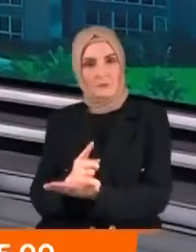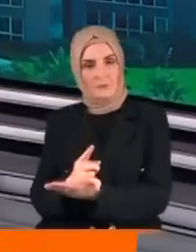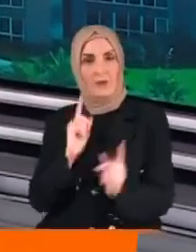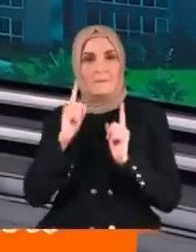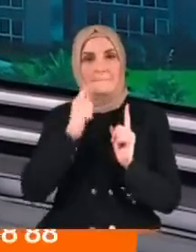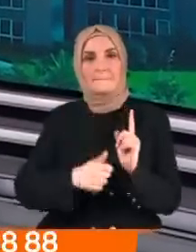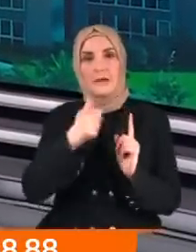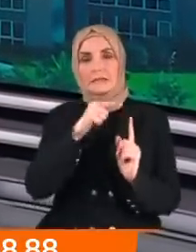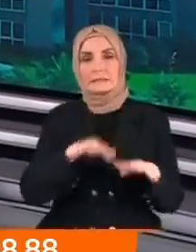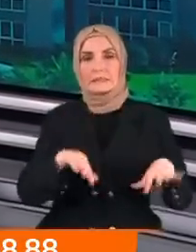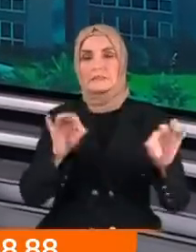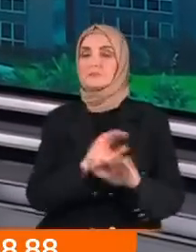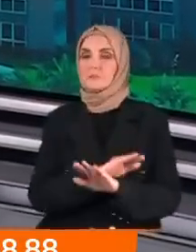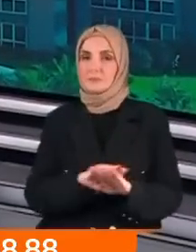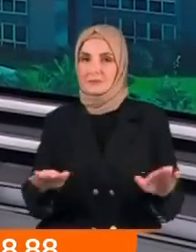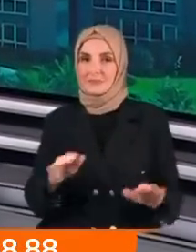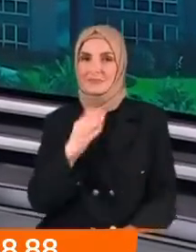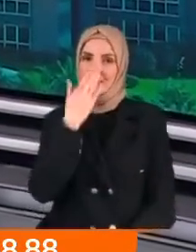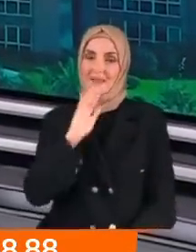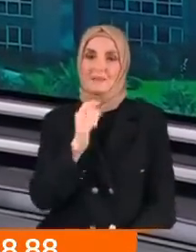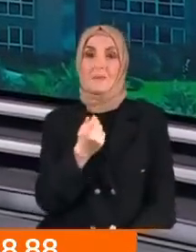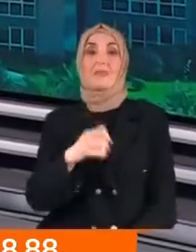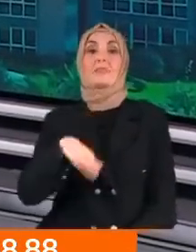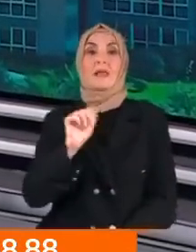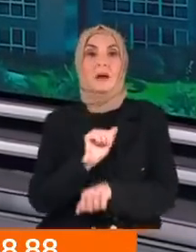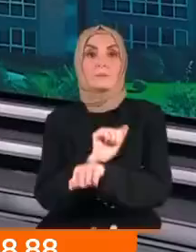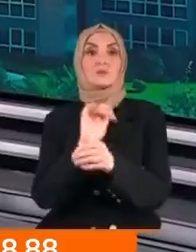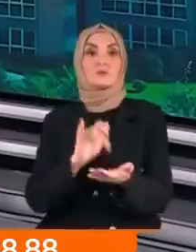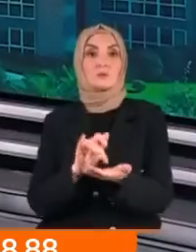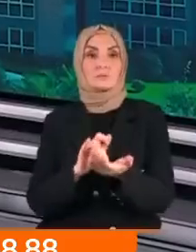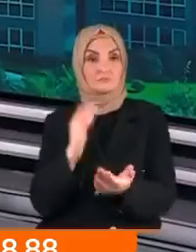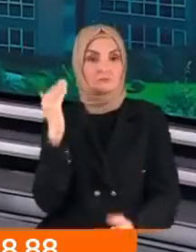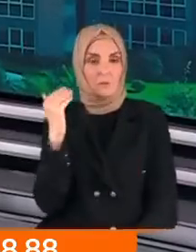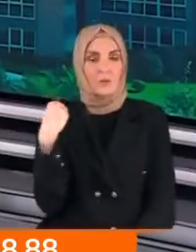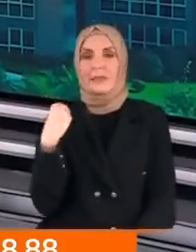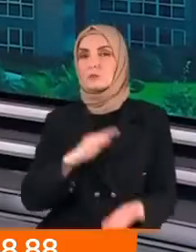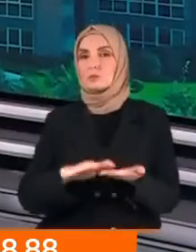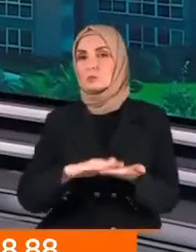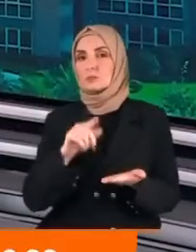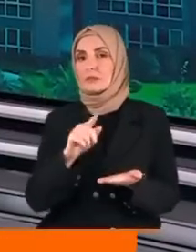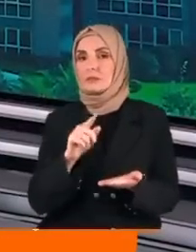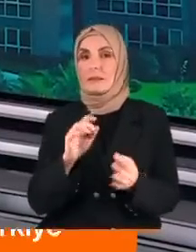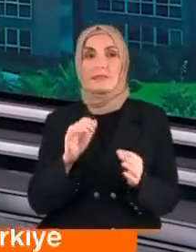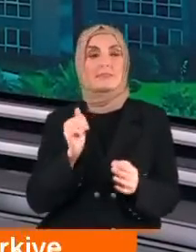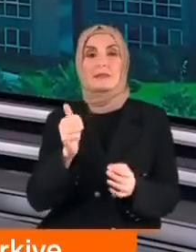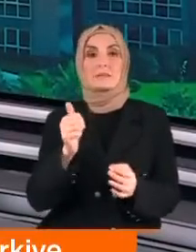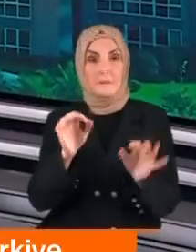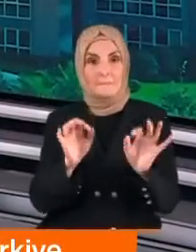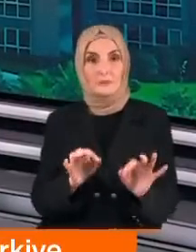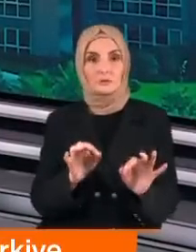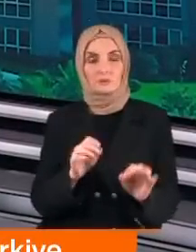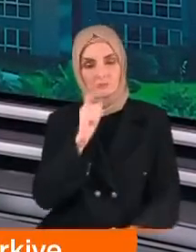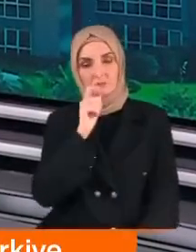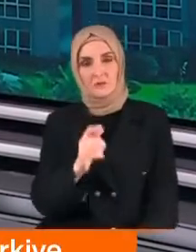tamamladı. Sadece para değil, hapis cezası da gündemde. Peki yeni düzenleme ne zaman yürürlüğe girecek? Yanıtı